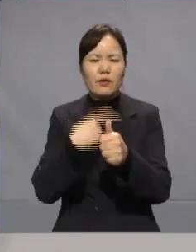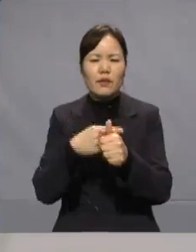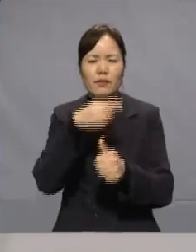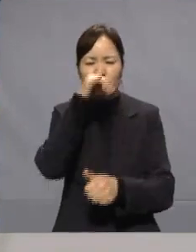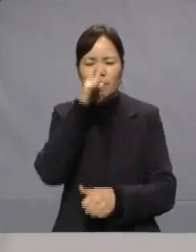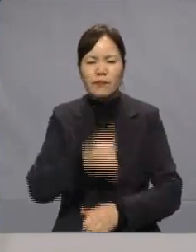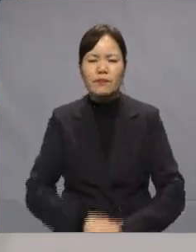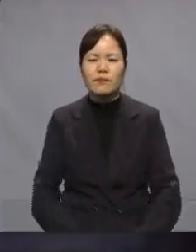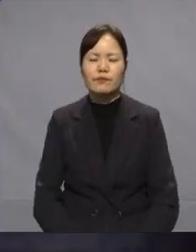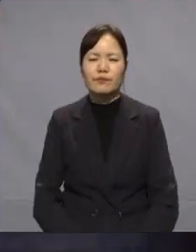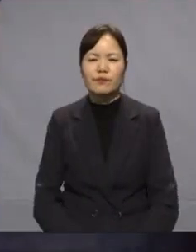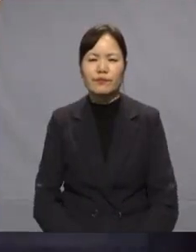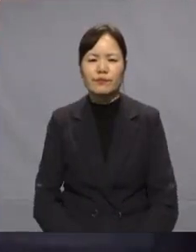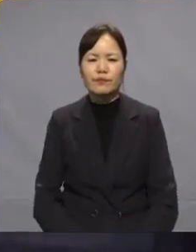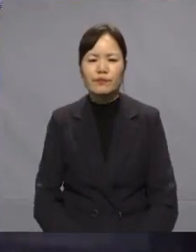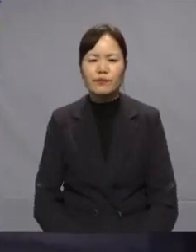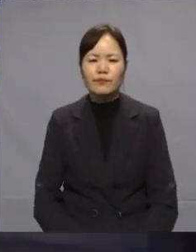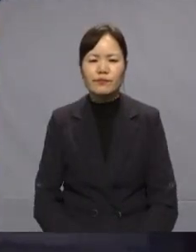신송해 기자입니다